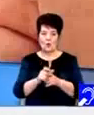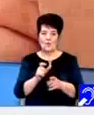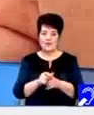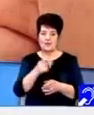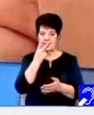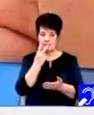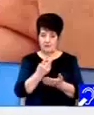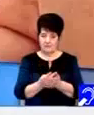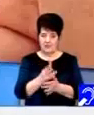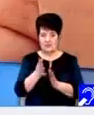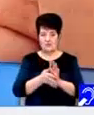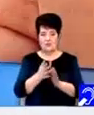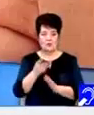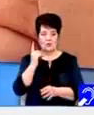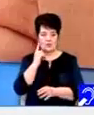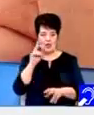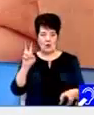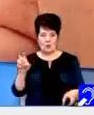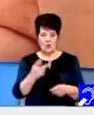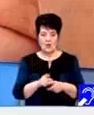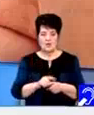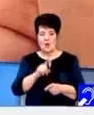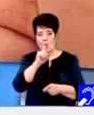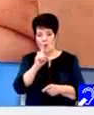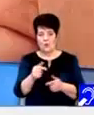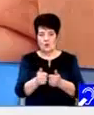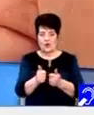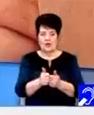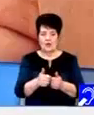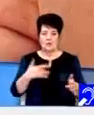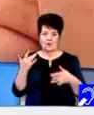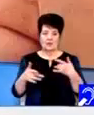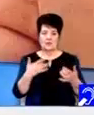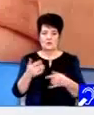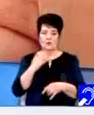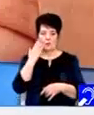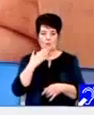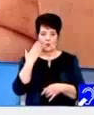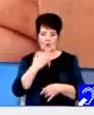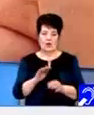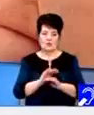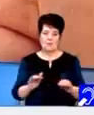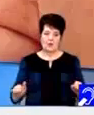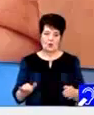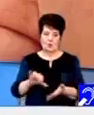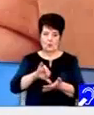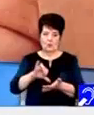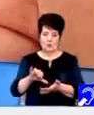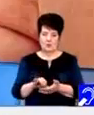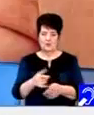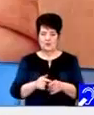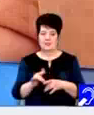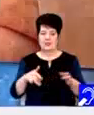se văd, gesturi care se aud. Timp de aproape o lună, alături de actorii de la Teatrul Excelsior din București, micuții vor lua parte la ateliere